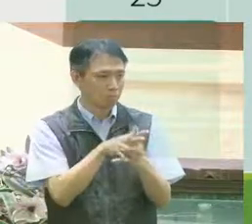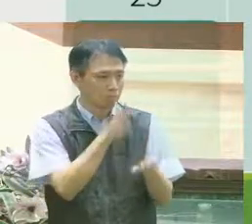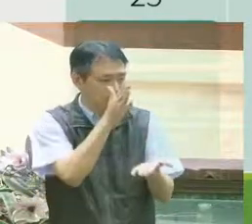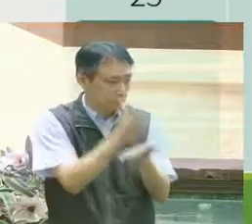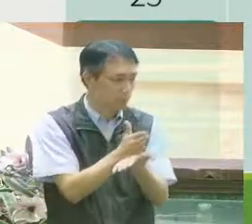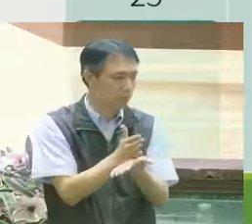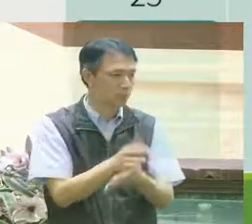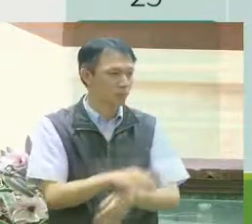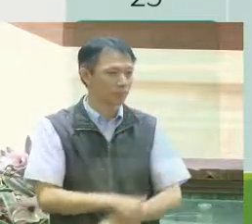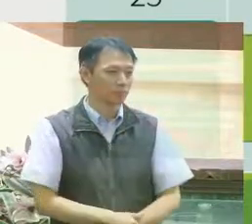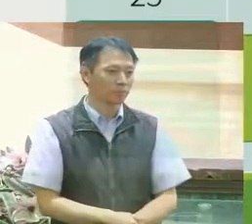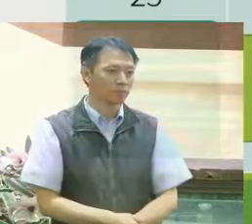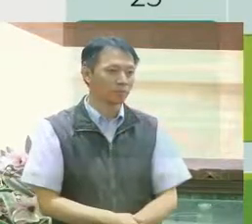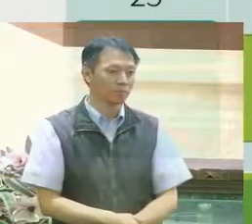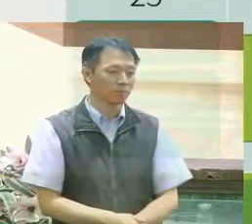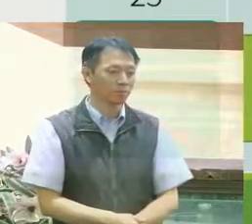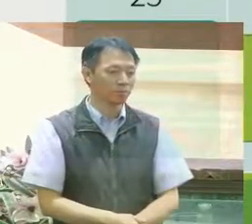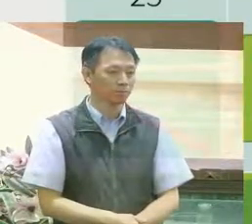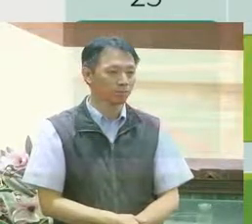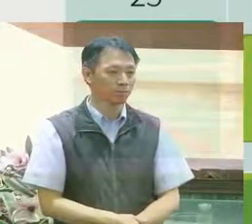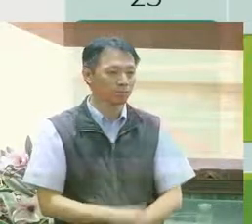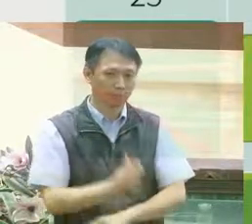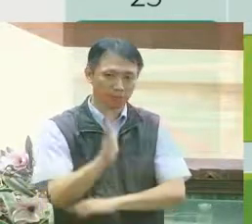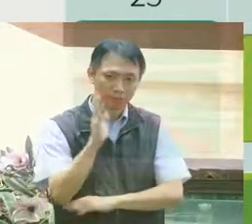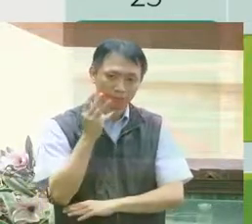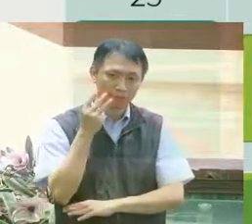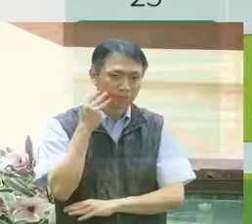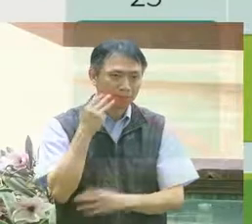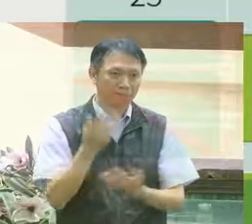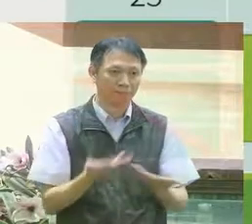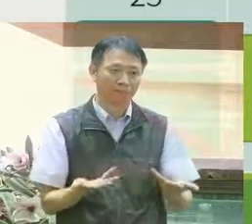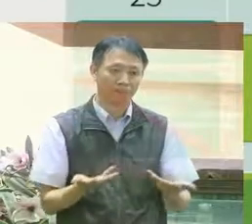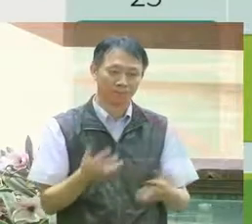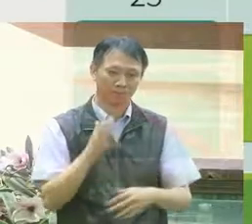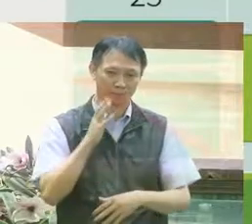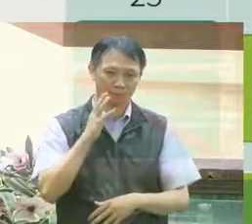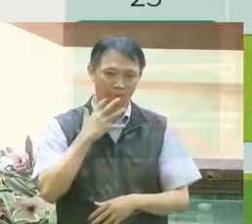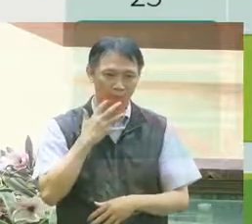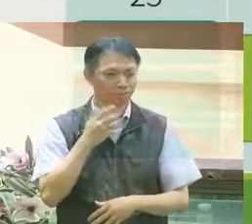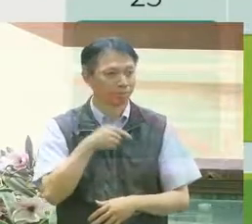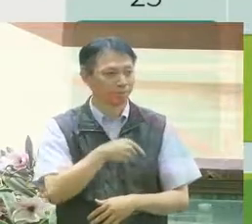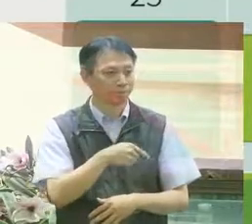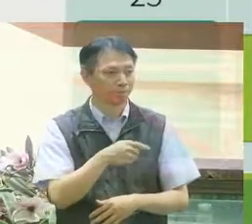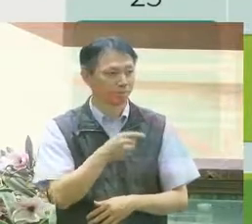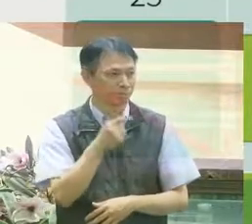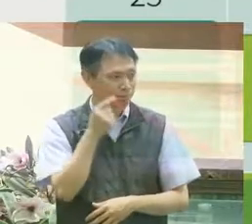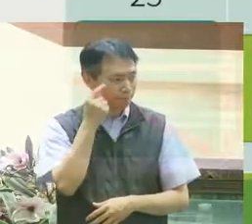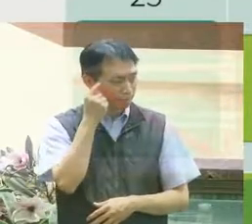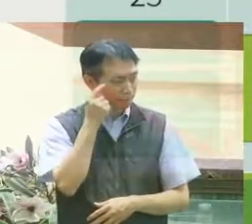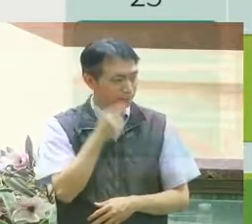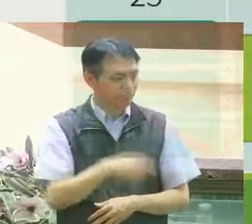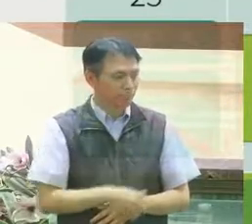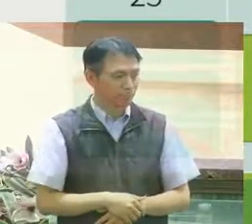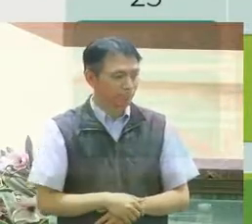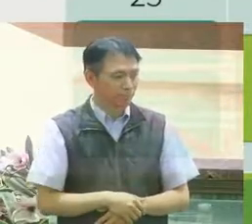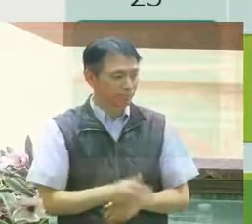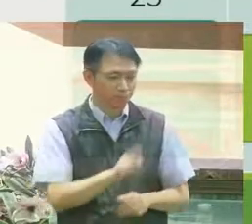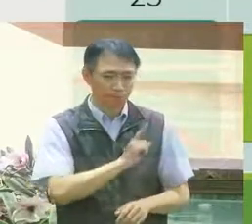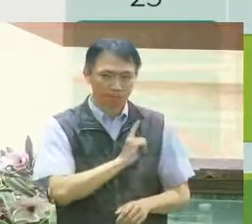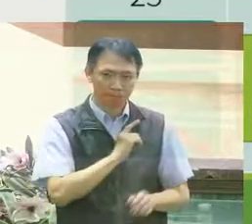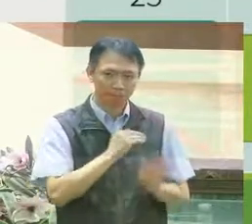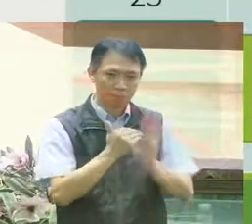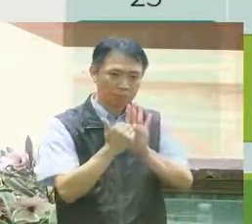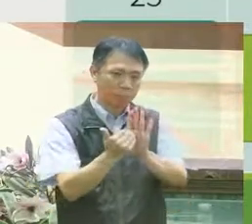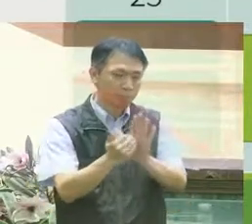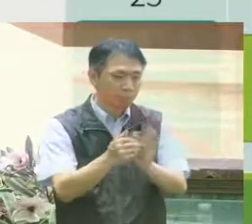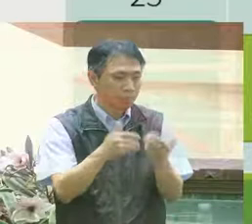止了。在政治上来说，澳门为了特首在会面时没有反对民间